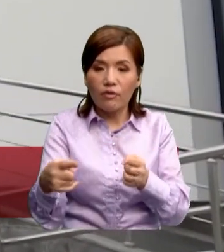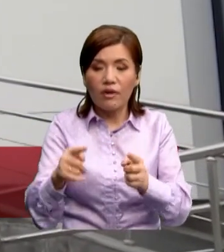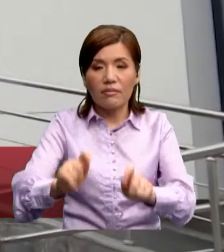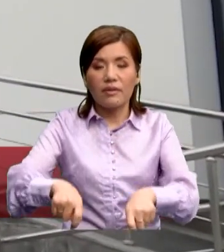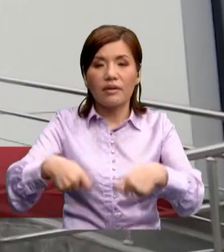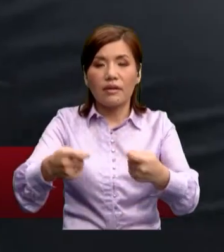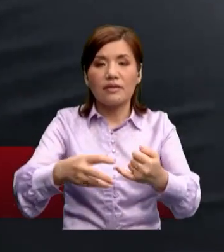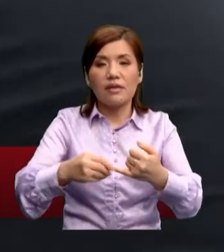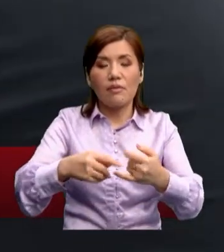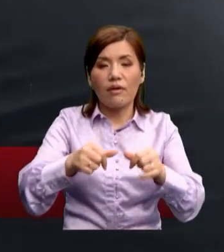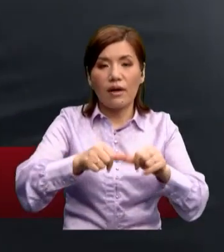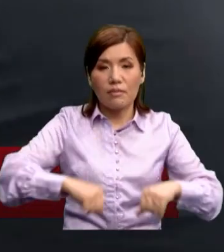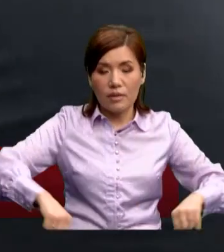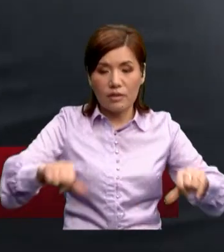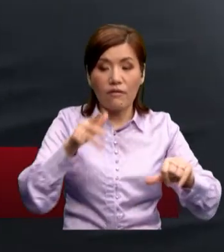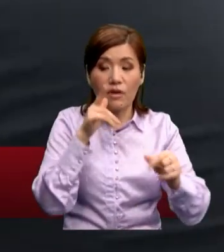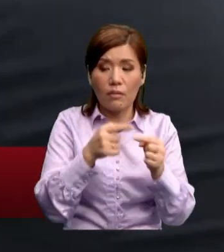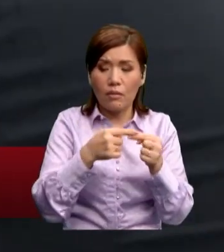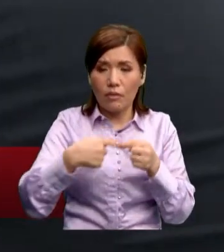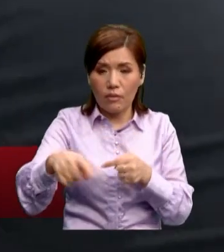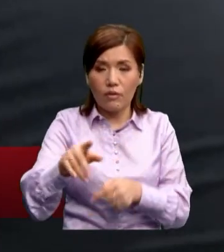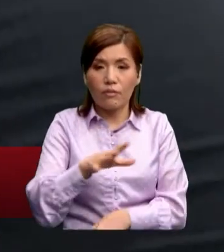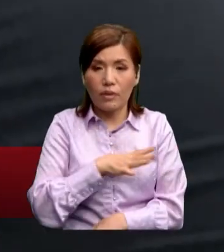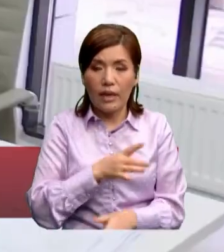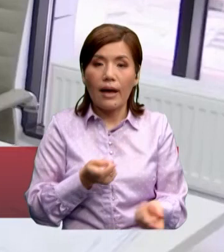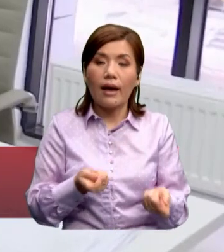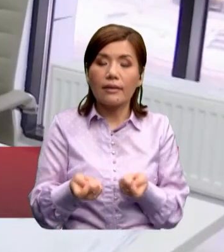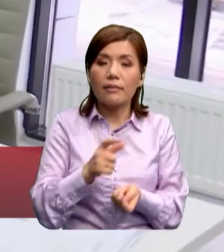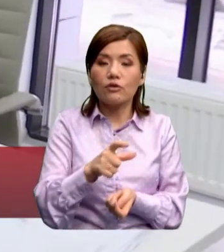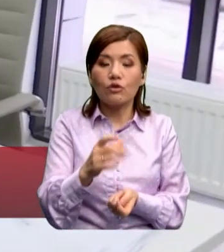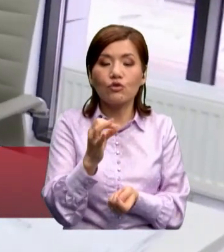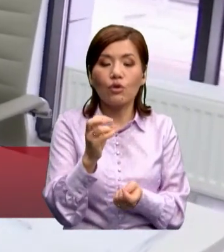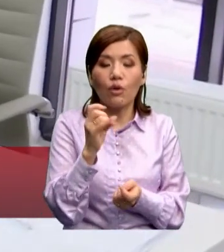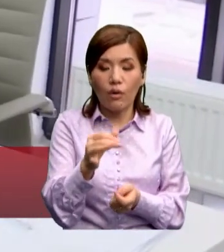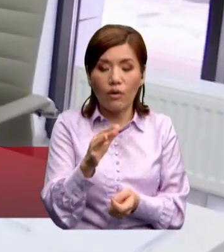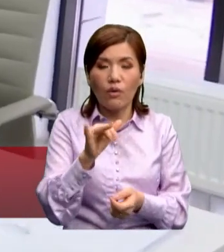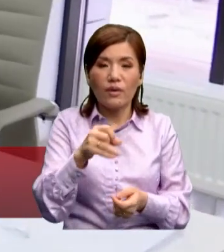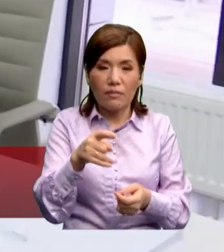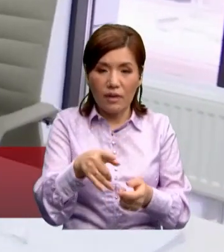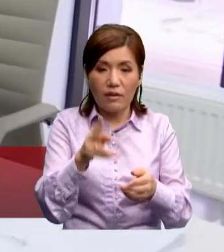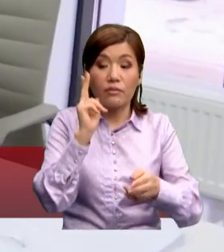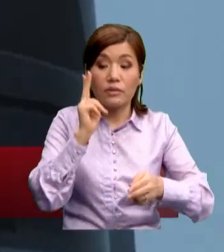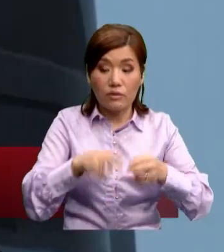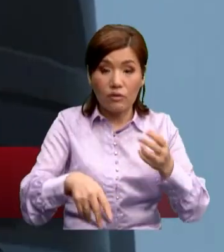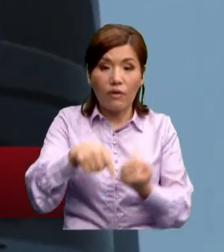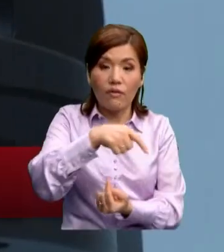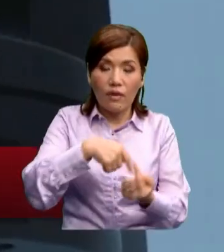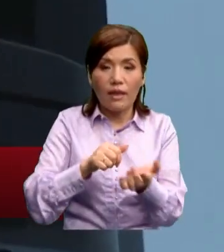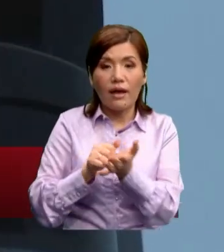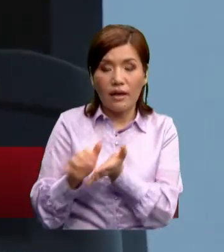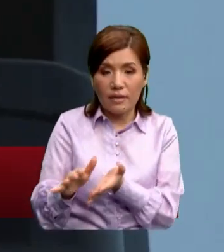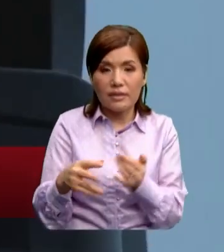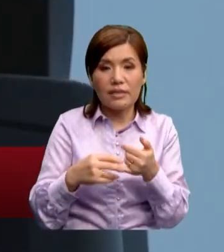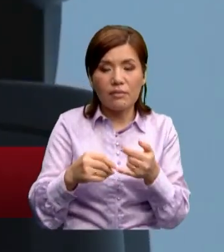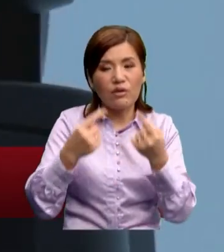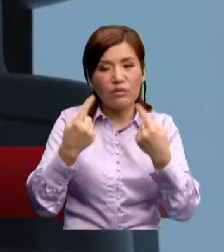В земельную комиссию на это естественно уходило время потом в акимате заявляли что сроки подачи уведомлений истекли В итоге бизнес получал отказ и